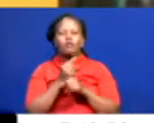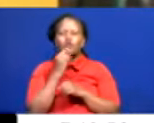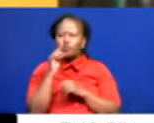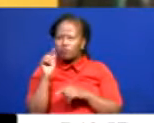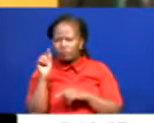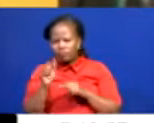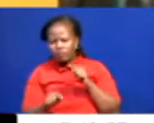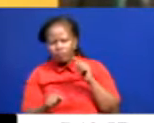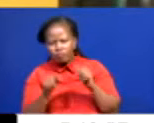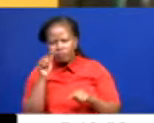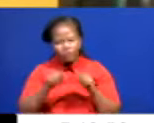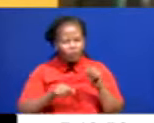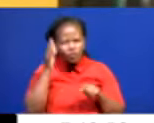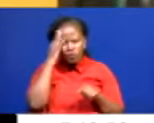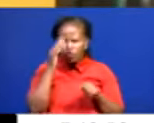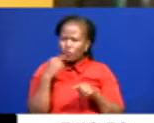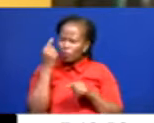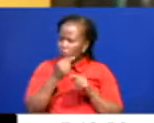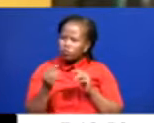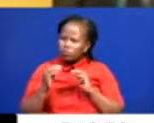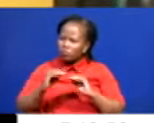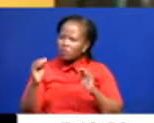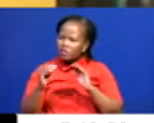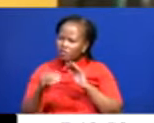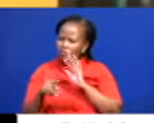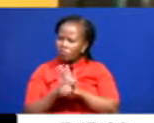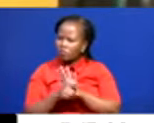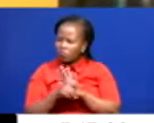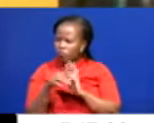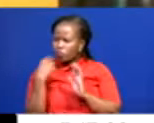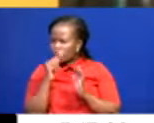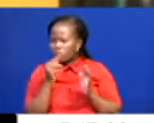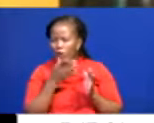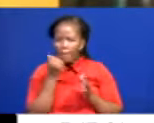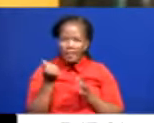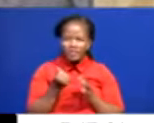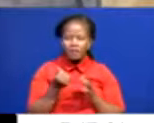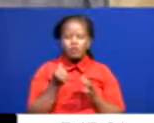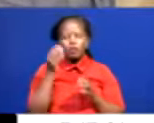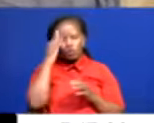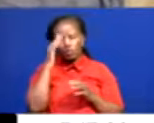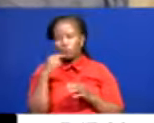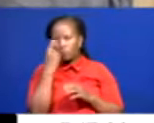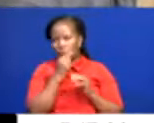nani ambao kwamba wanafundisha itikadi sahihi na wale ambao kwamba wanapoteza umma.